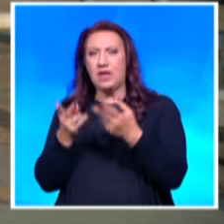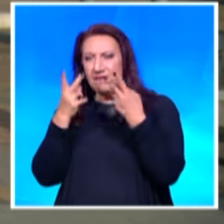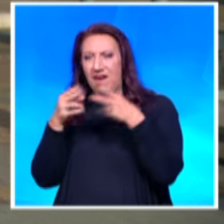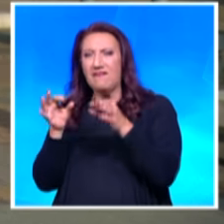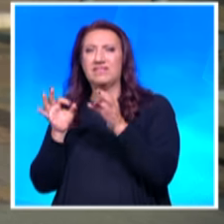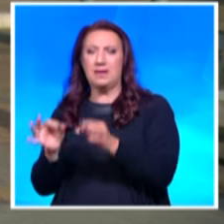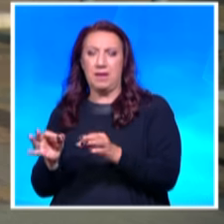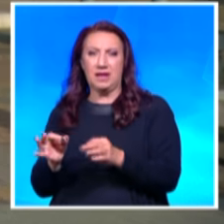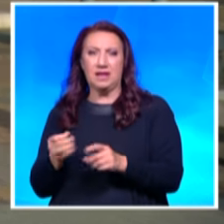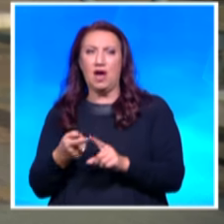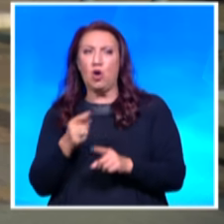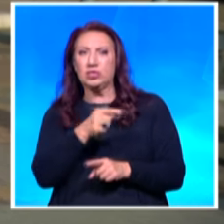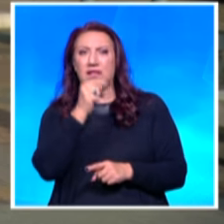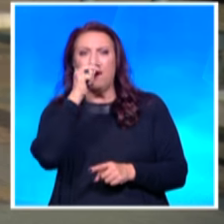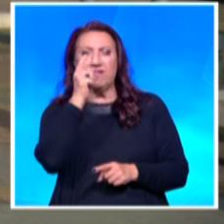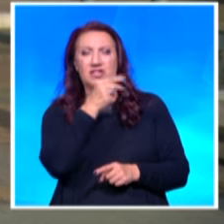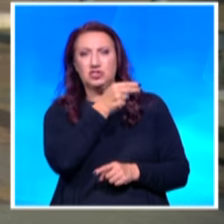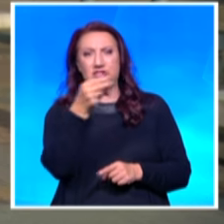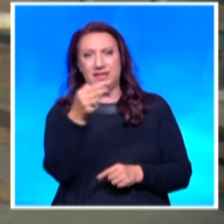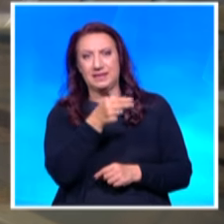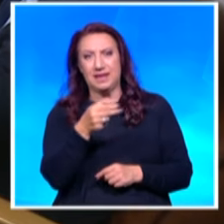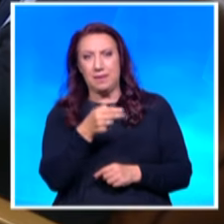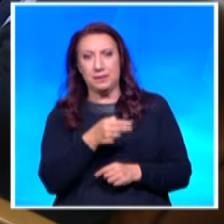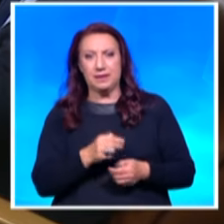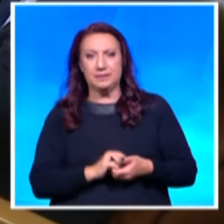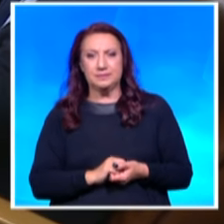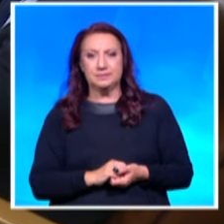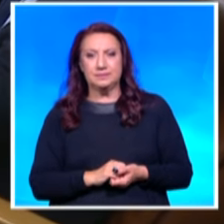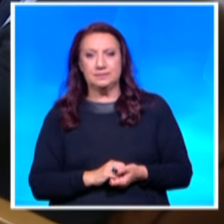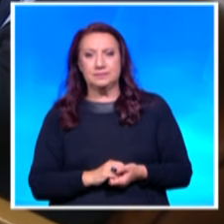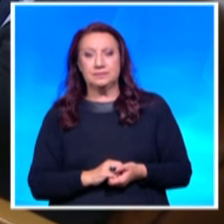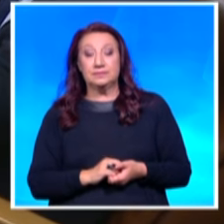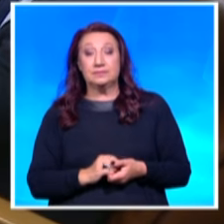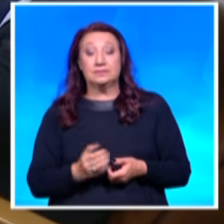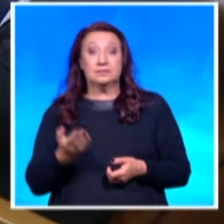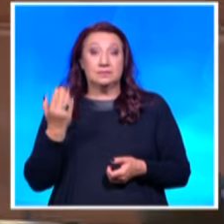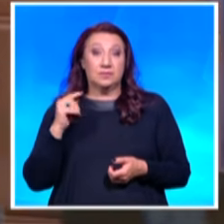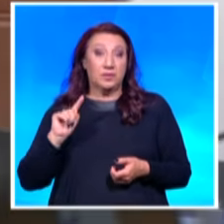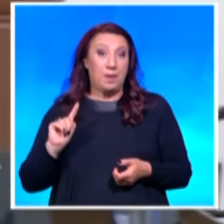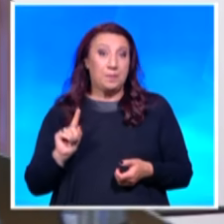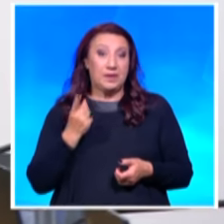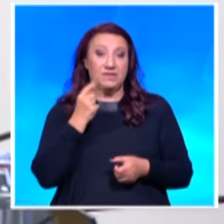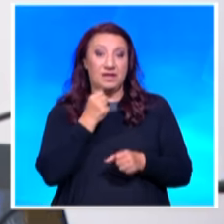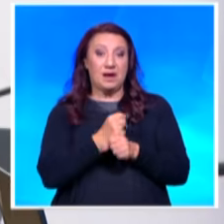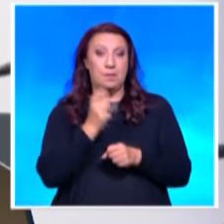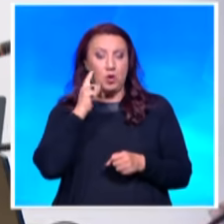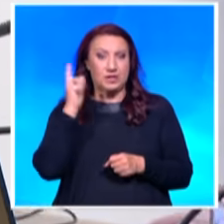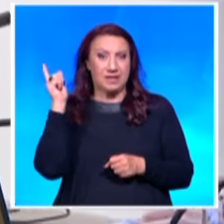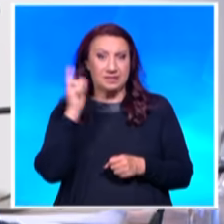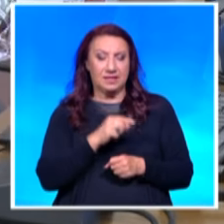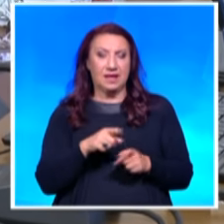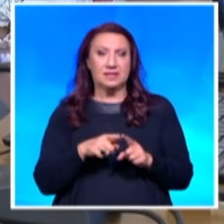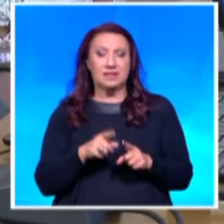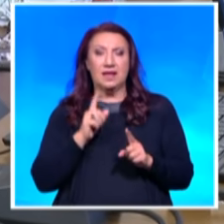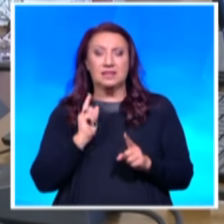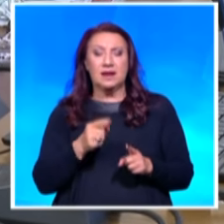за важните в страната теми. Още от първия си работен ден на кабинета се е наложило да гаси пожари във